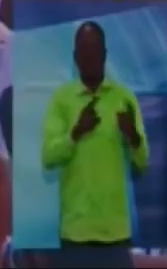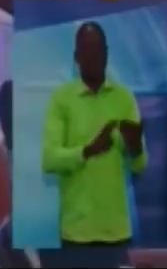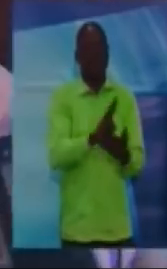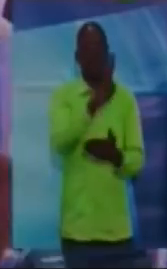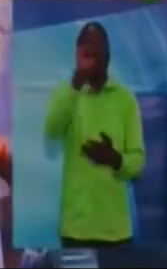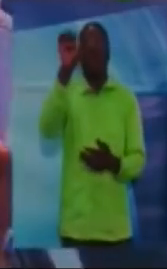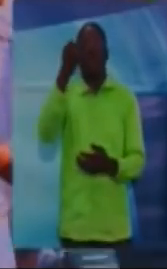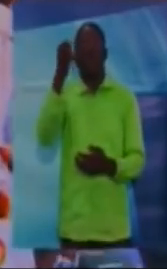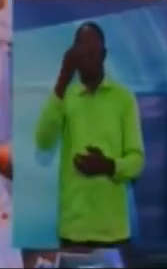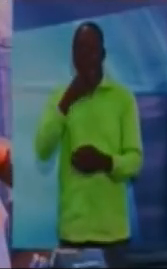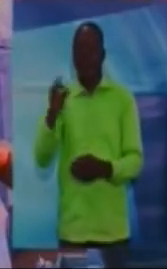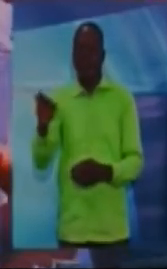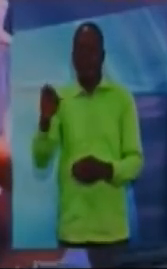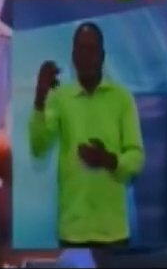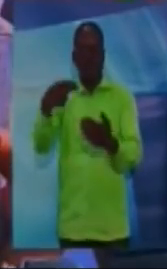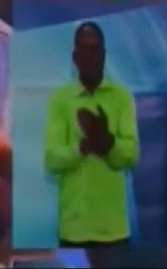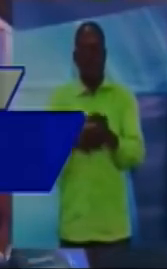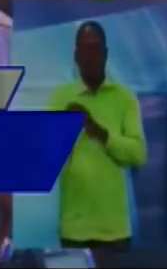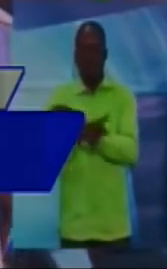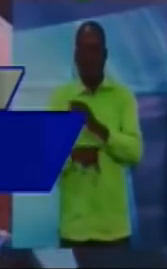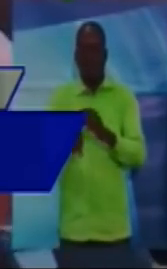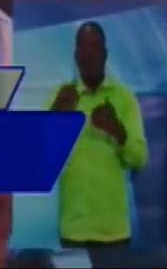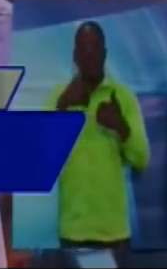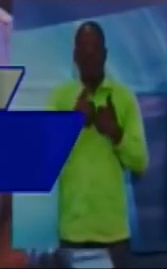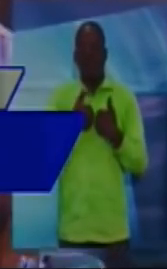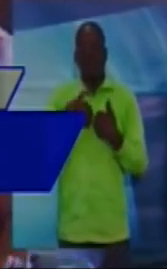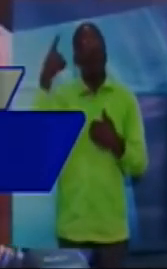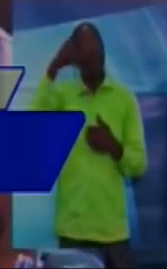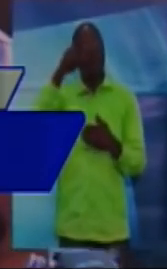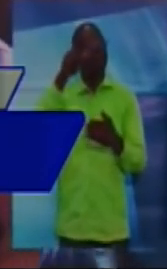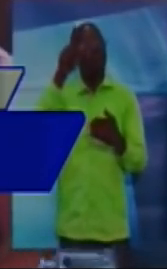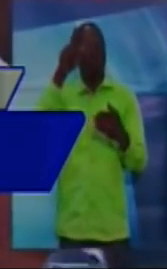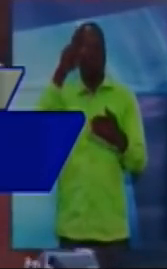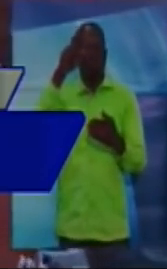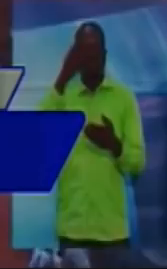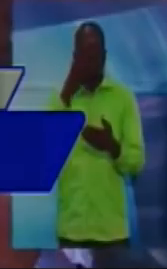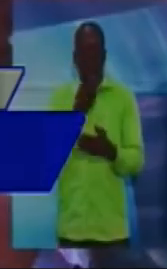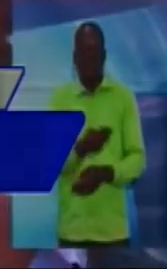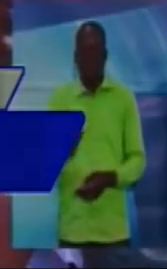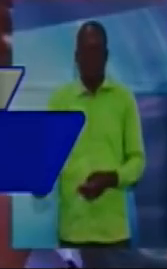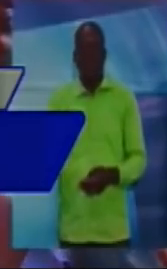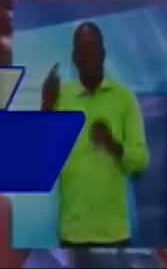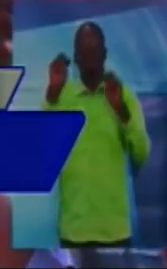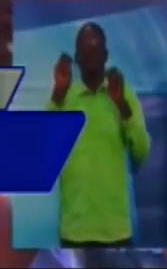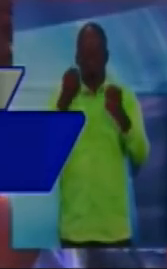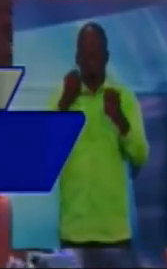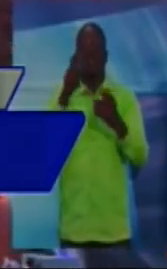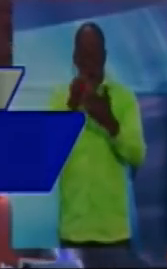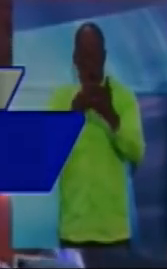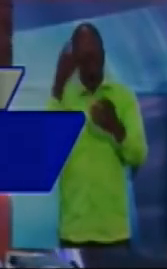Burkina. L'innovation principale cette année, c'est qu'on avait un logiciel qui était donc en test, le